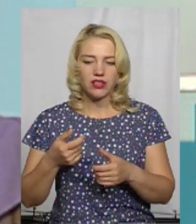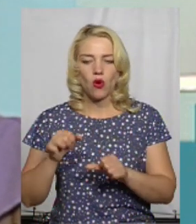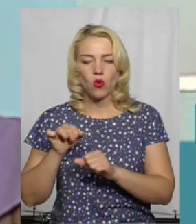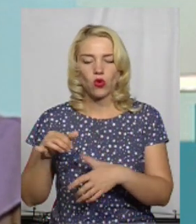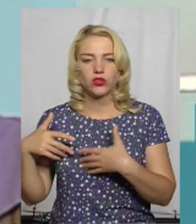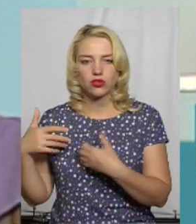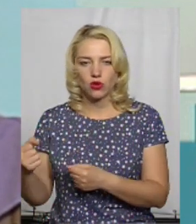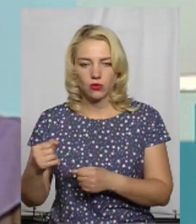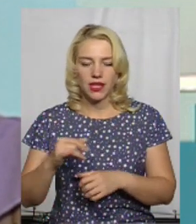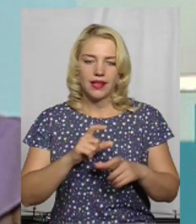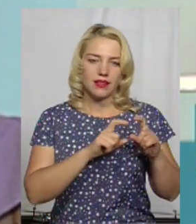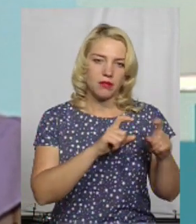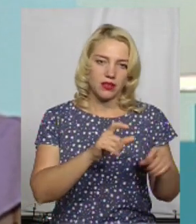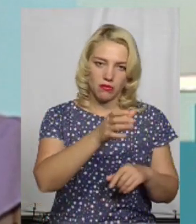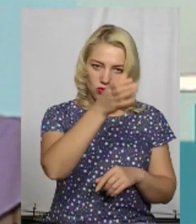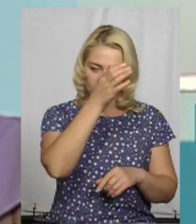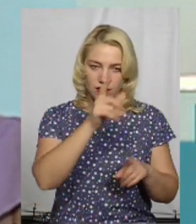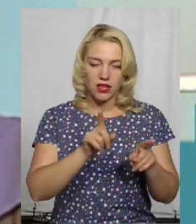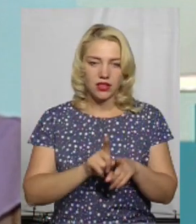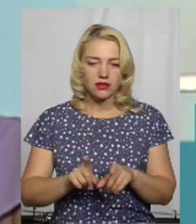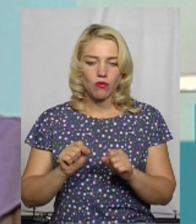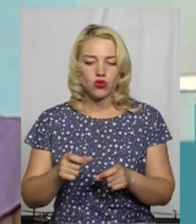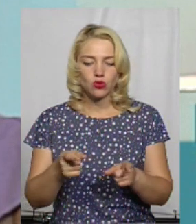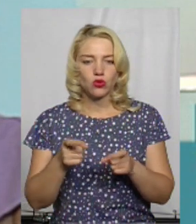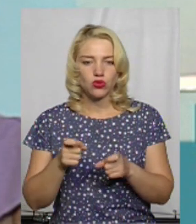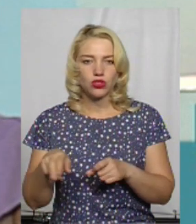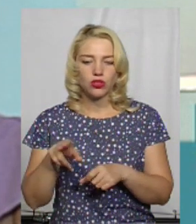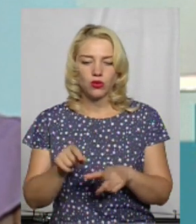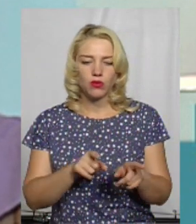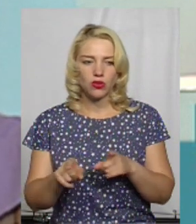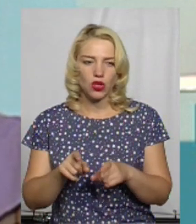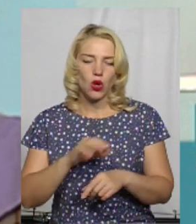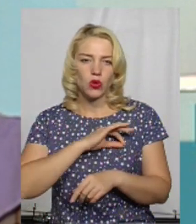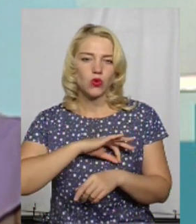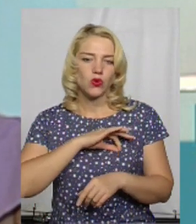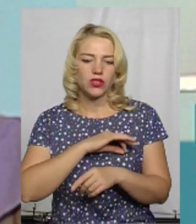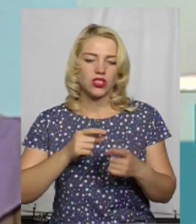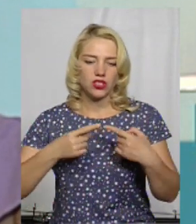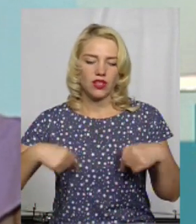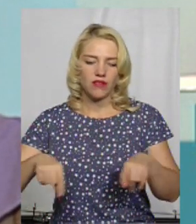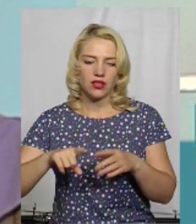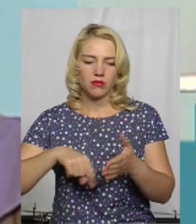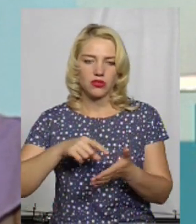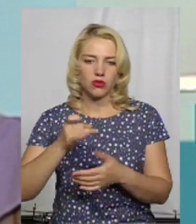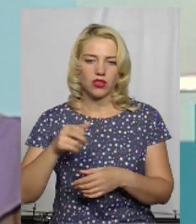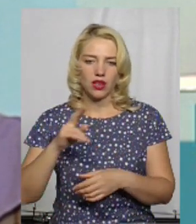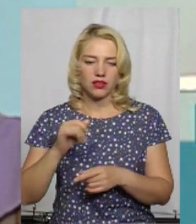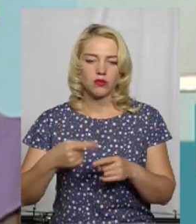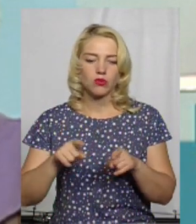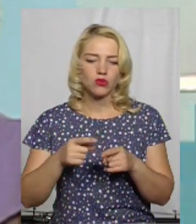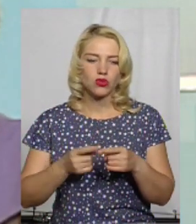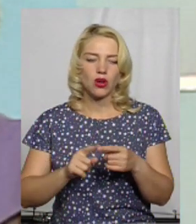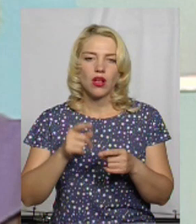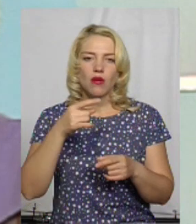здоров'я, департаменту освіти. Ми можемо залучити до підготовки відповіді юридичний відділ міської ради, тому що питання петиції звучить саме